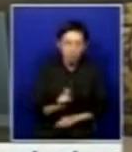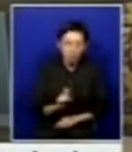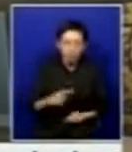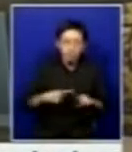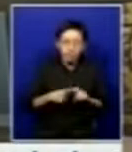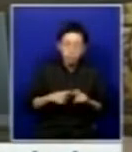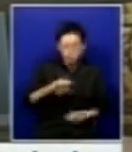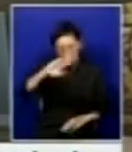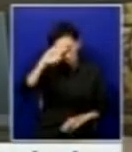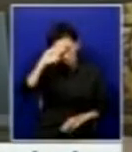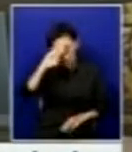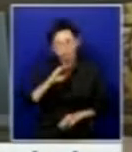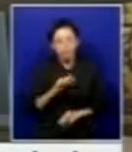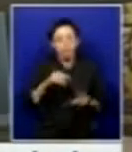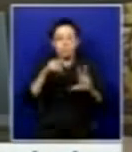อดสะสม